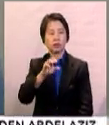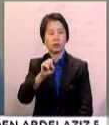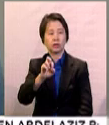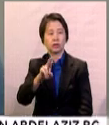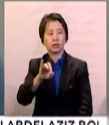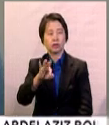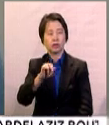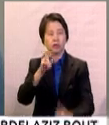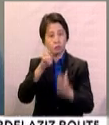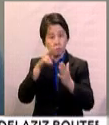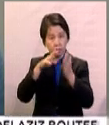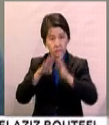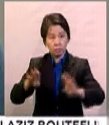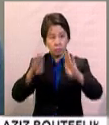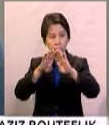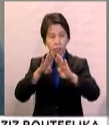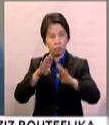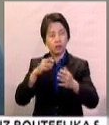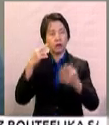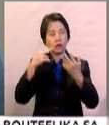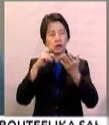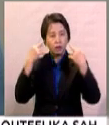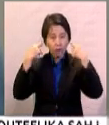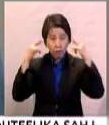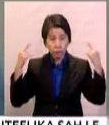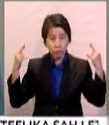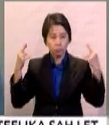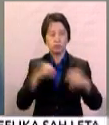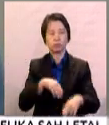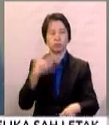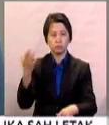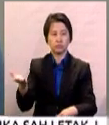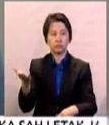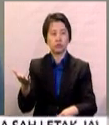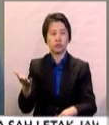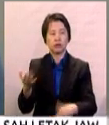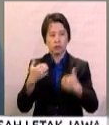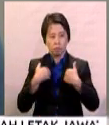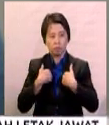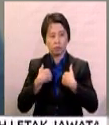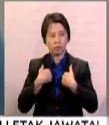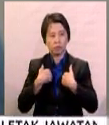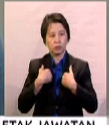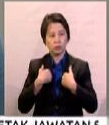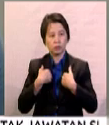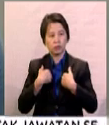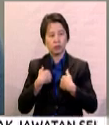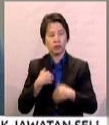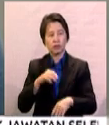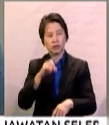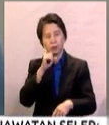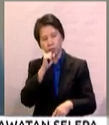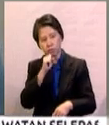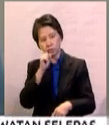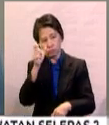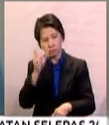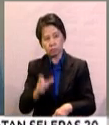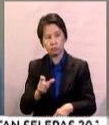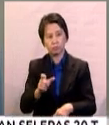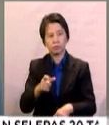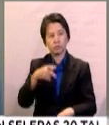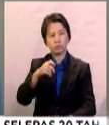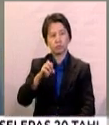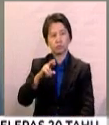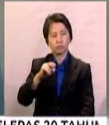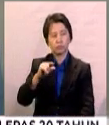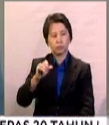berita dan dengar drama radio. Dan beliau pernah juga mengacarakan forum perdana di